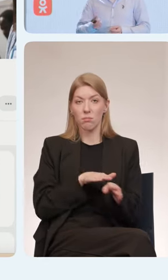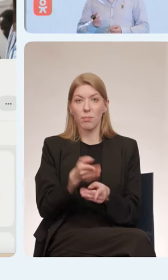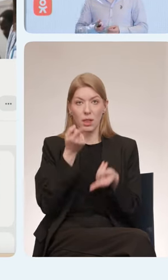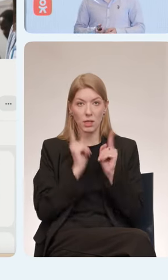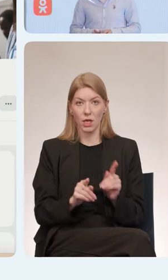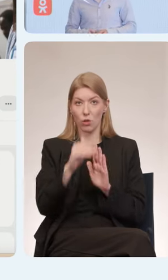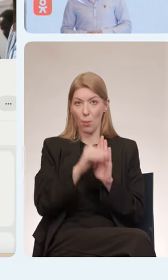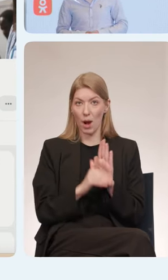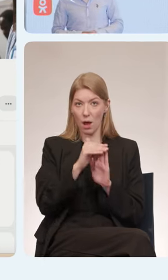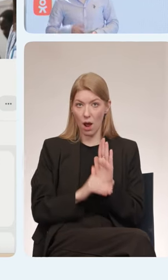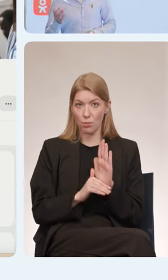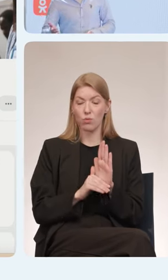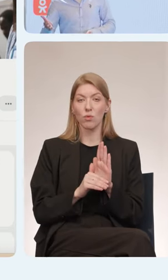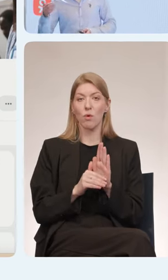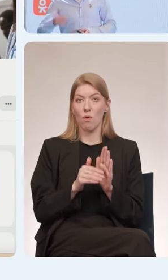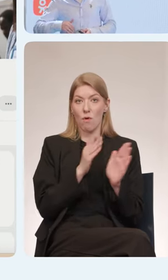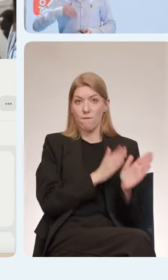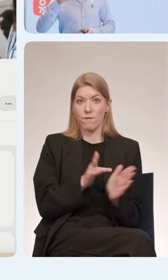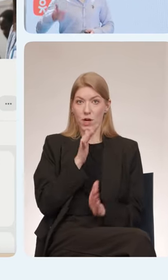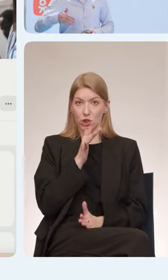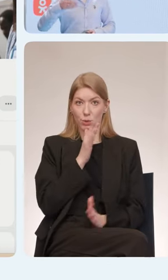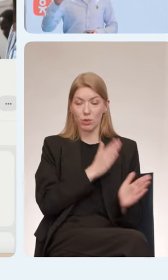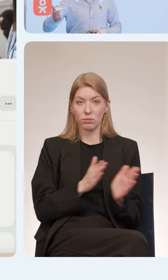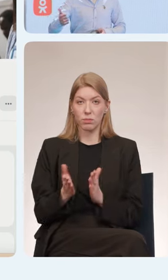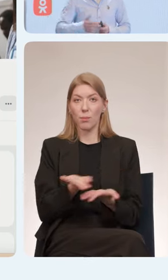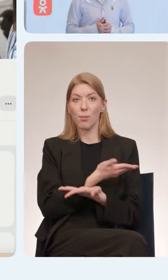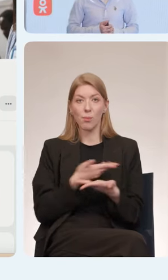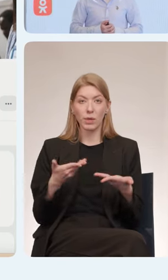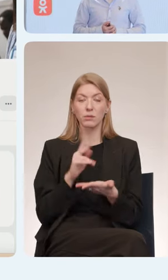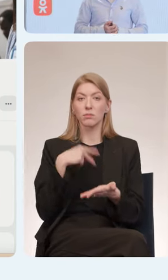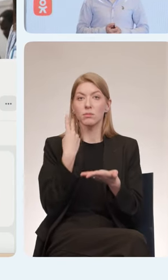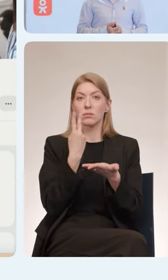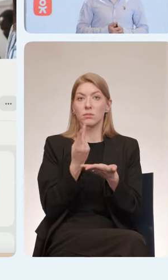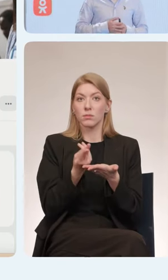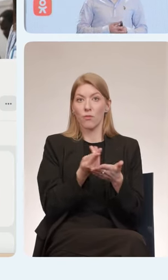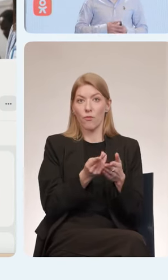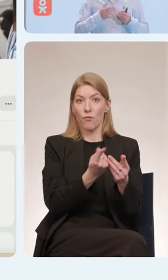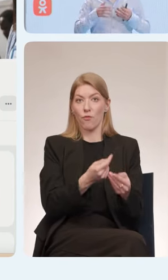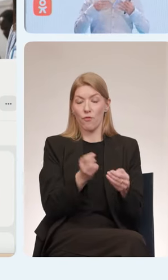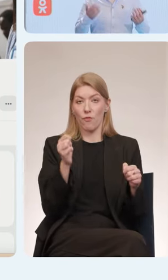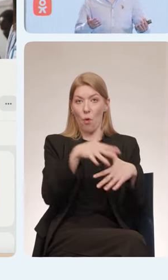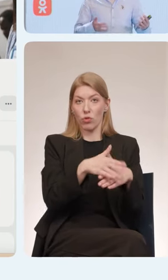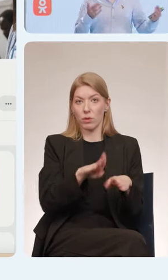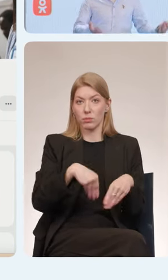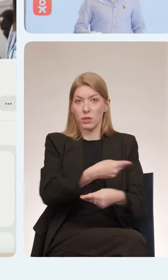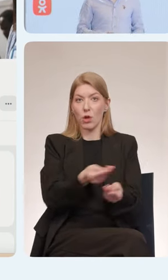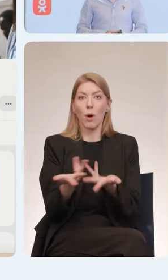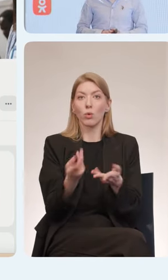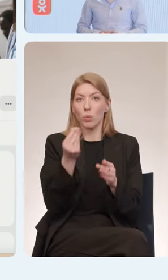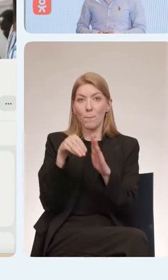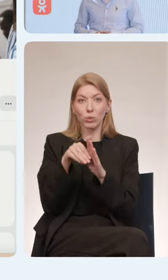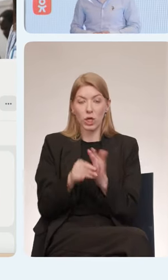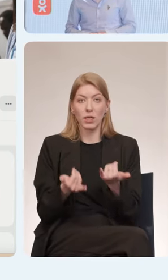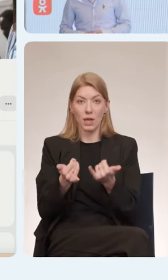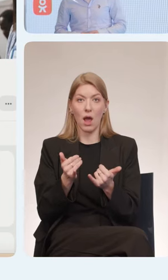в ежеквартальном режиме мы фондам выдаем некий бюджет на продвижение своих проектов внутри